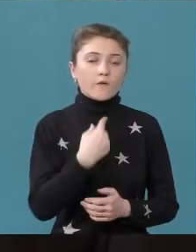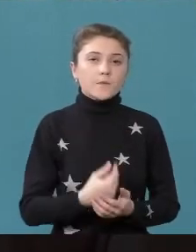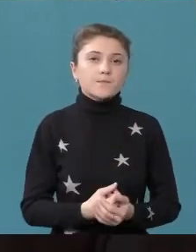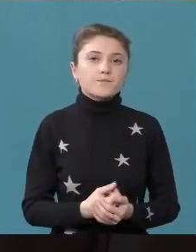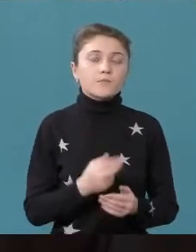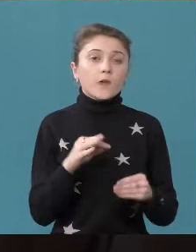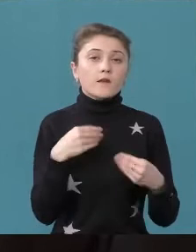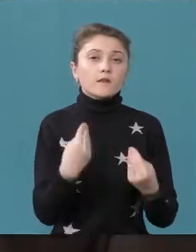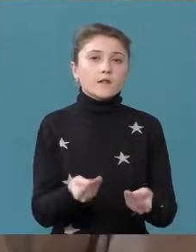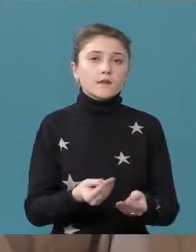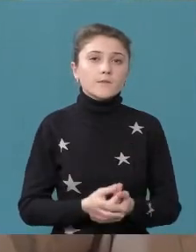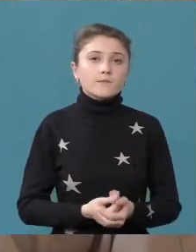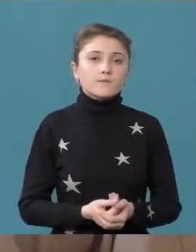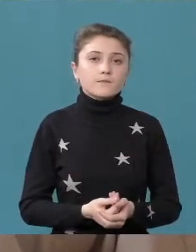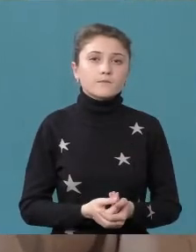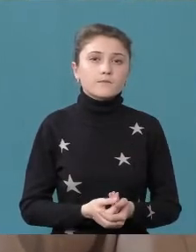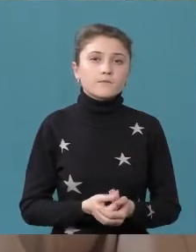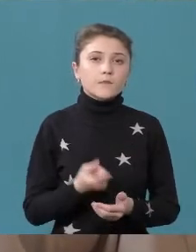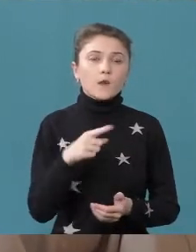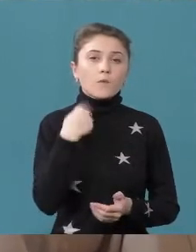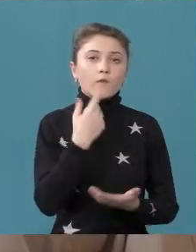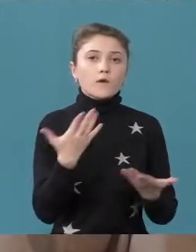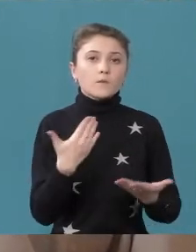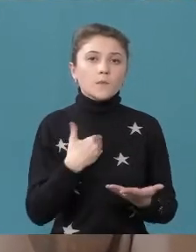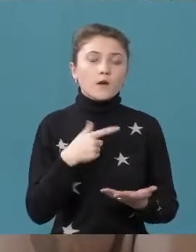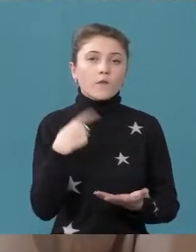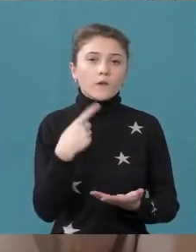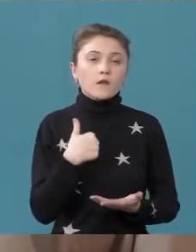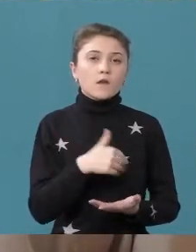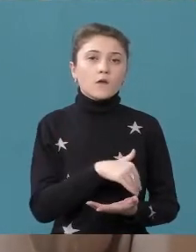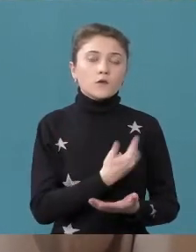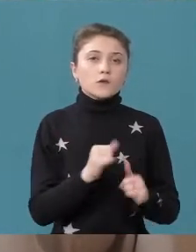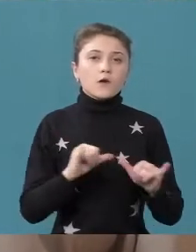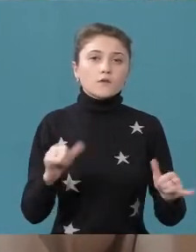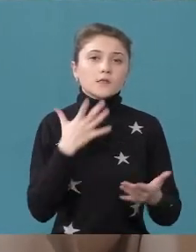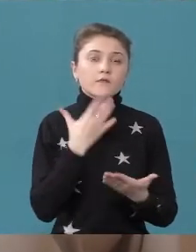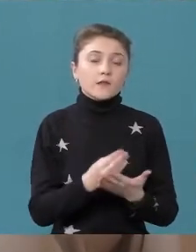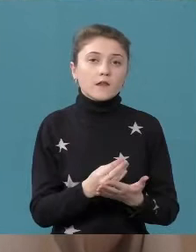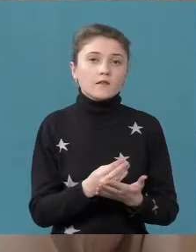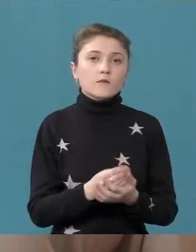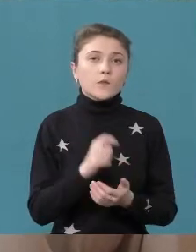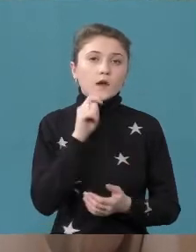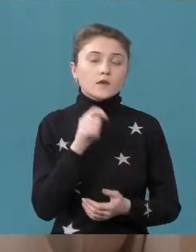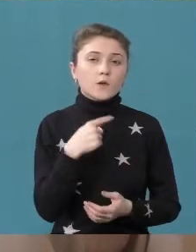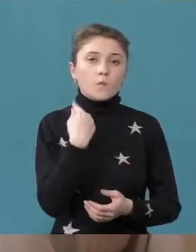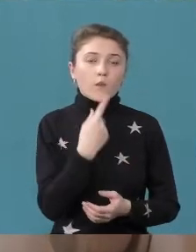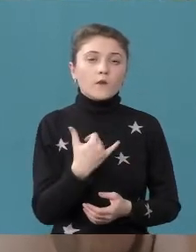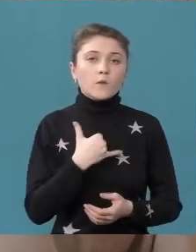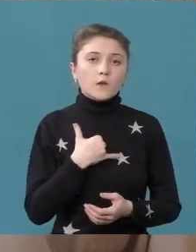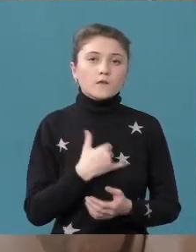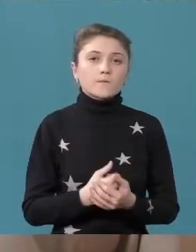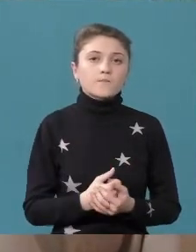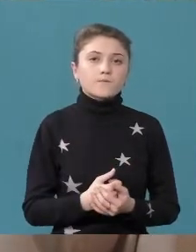от та мова, якою колись я балакала. Я хочу розвитку своєї української мови, бо вона в мене зараз тільки